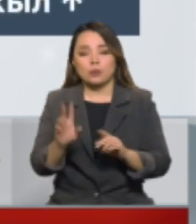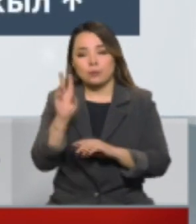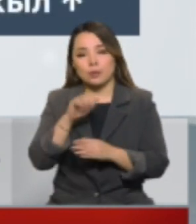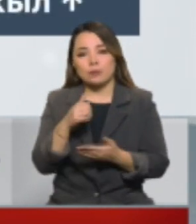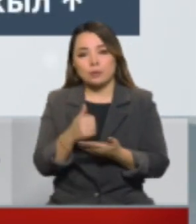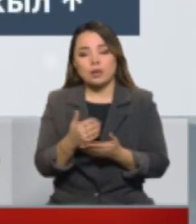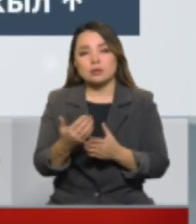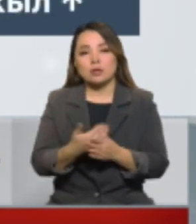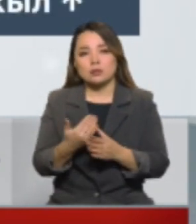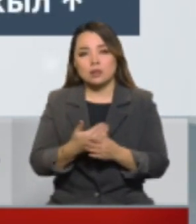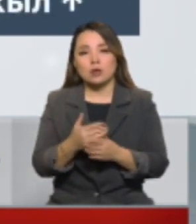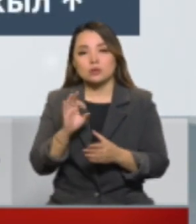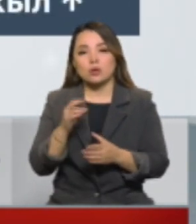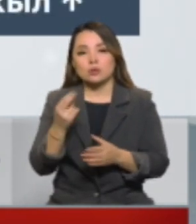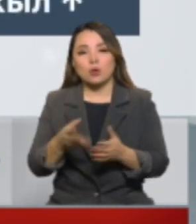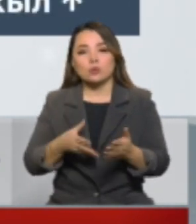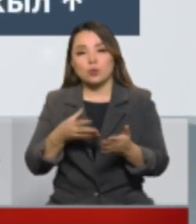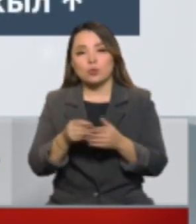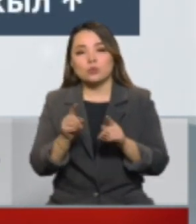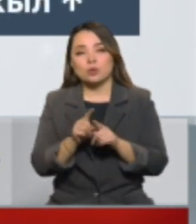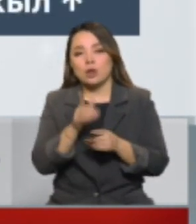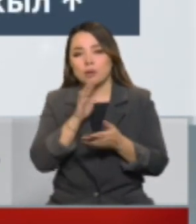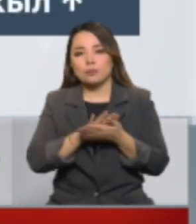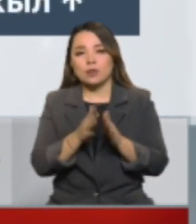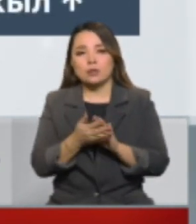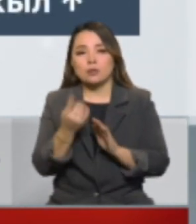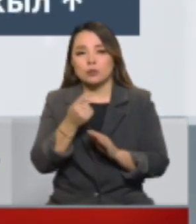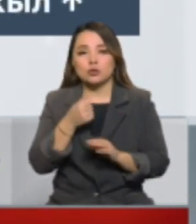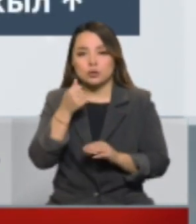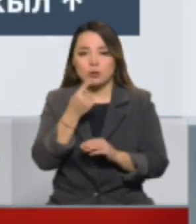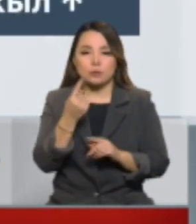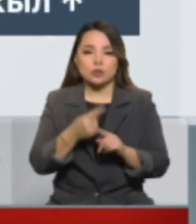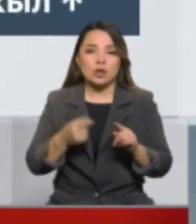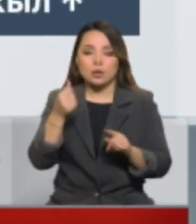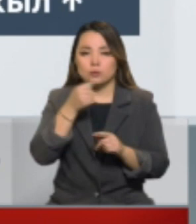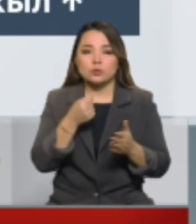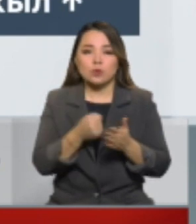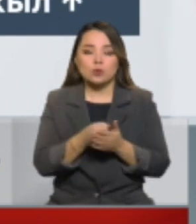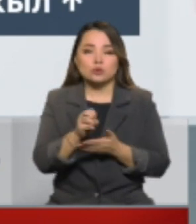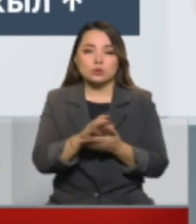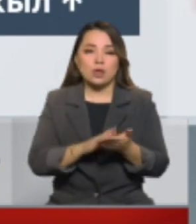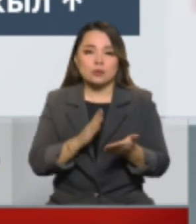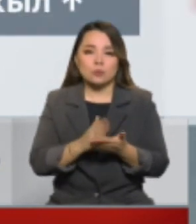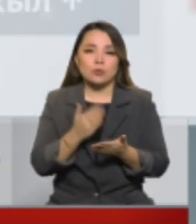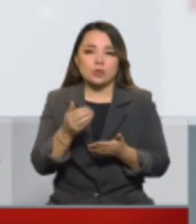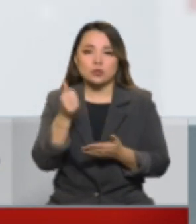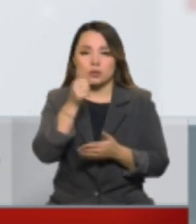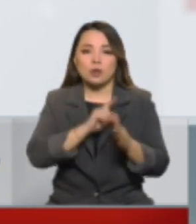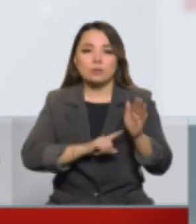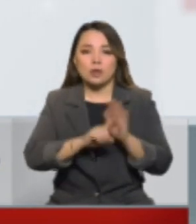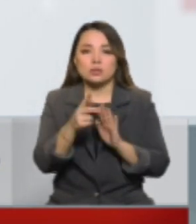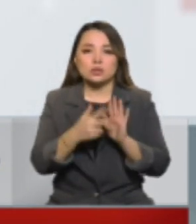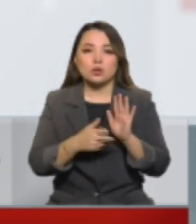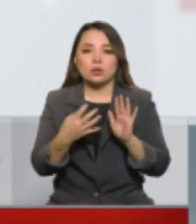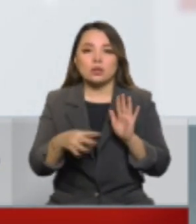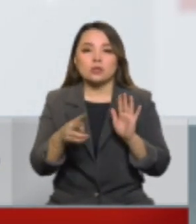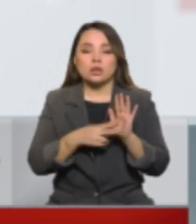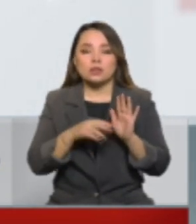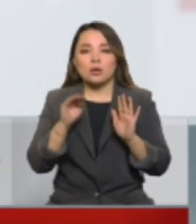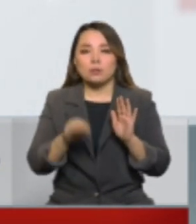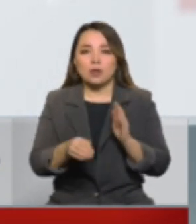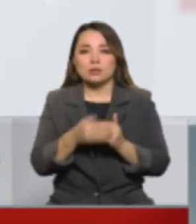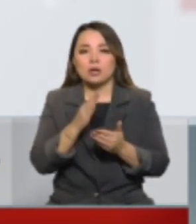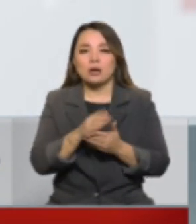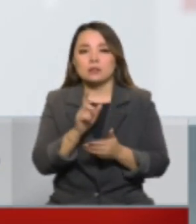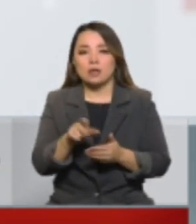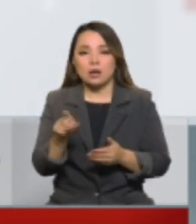мемлекеттік жәрдемақы мен әлеуметтік төлем беру мерзімі 1 жылдан 1.5 жылға дейін ұзартылды. Жыл басынан бері 847 мыңнан астам